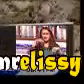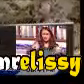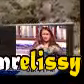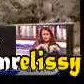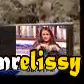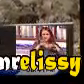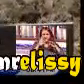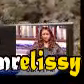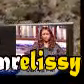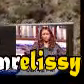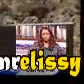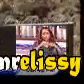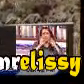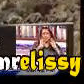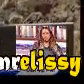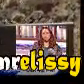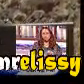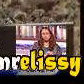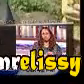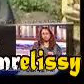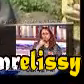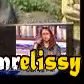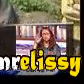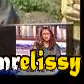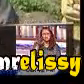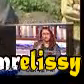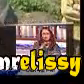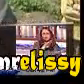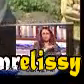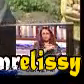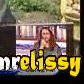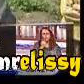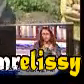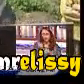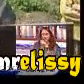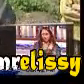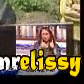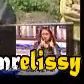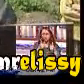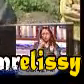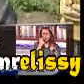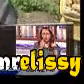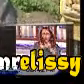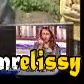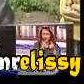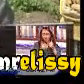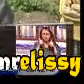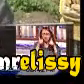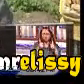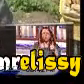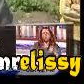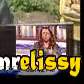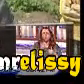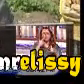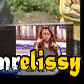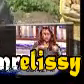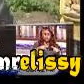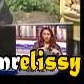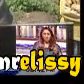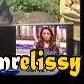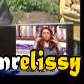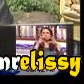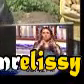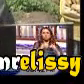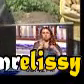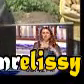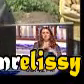للجرار ده هلكه في اليوم 6 صفايح. ادي السنبله هي طالعه زي الفل، لانها كانت واخده المقنن المائي من فتره، دلوقتي هتدبل